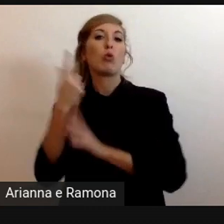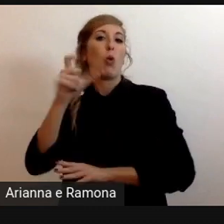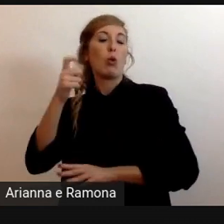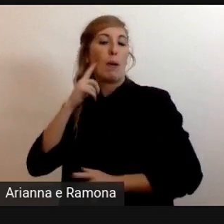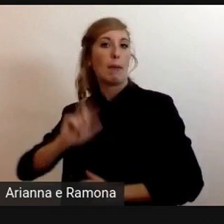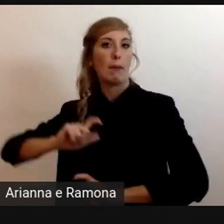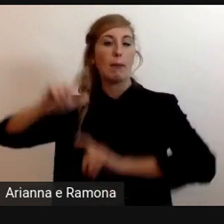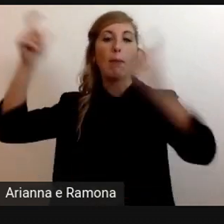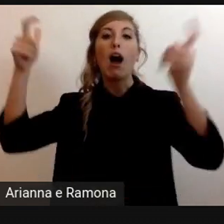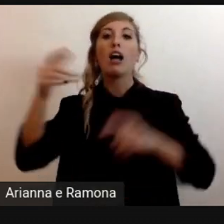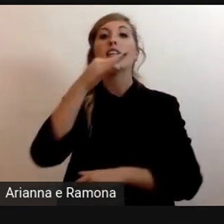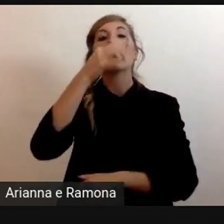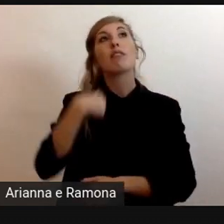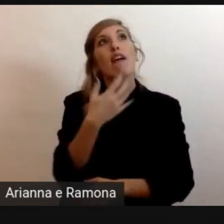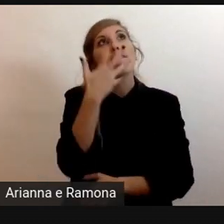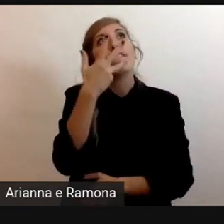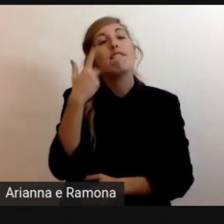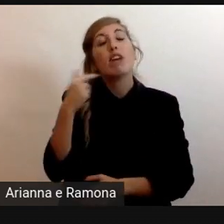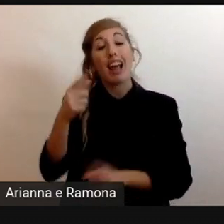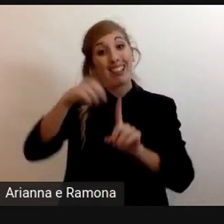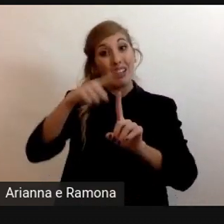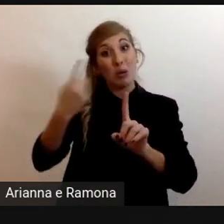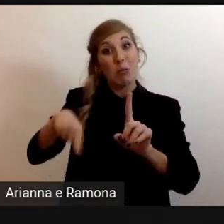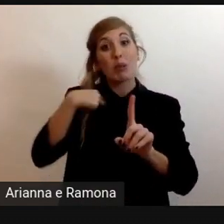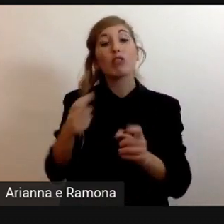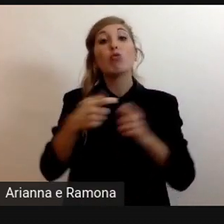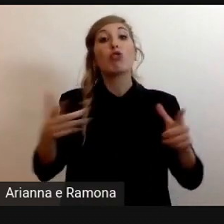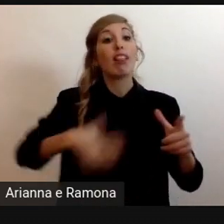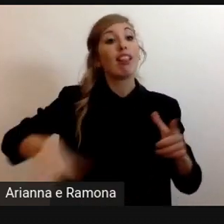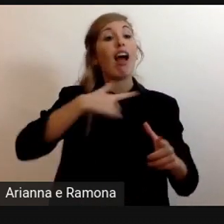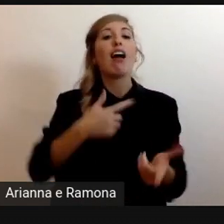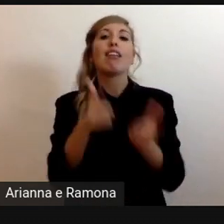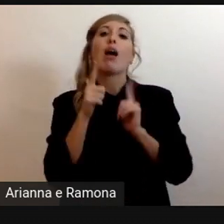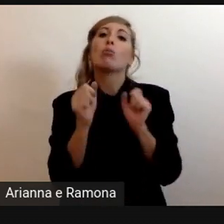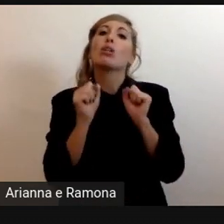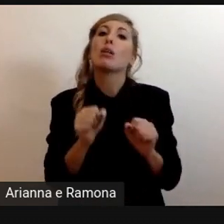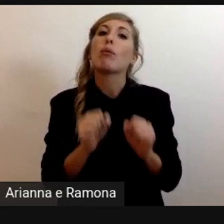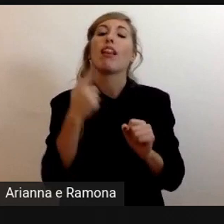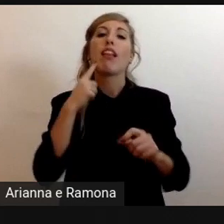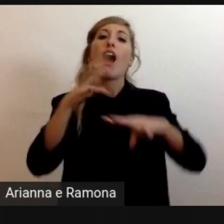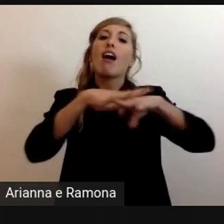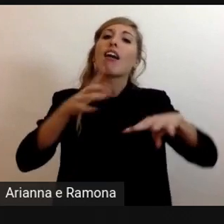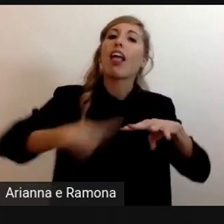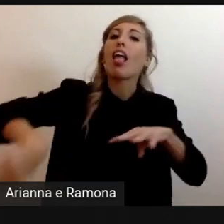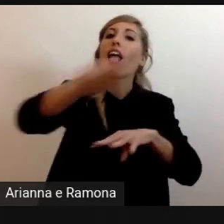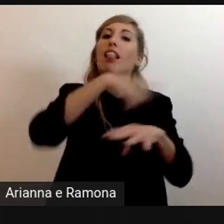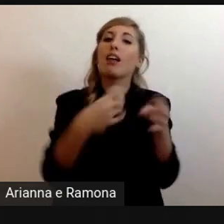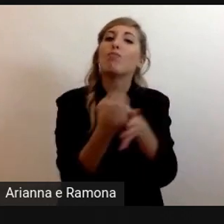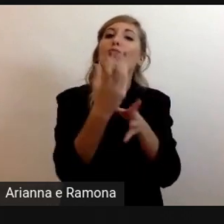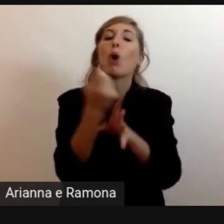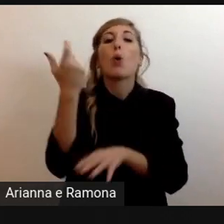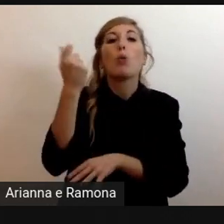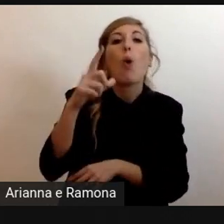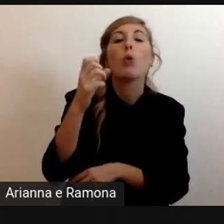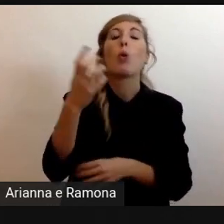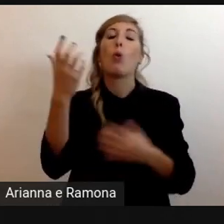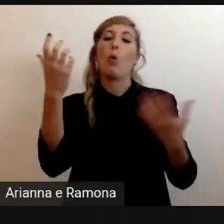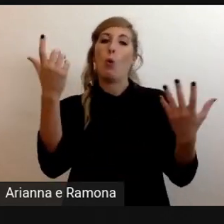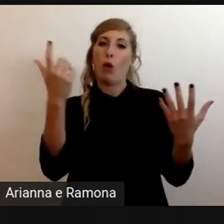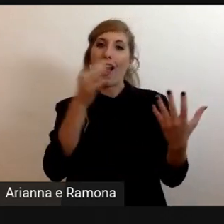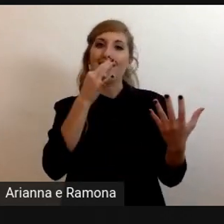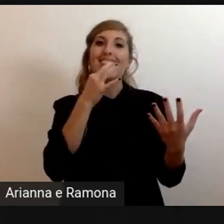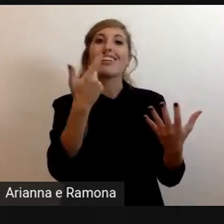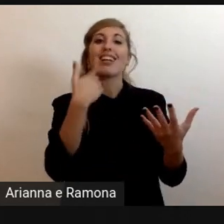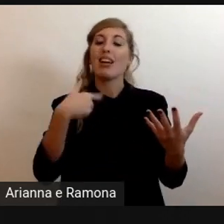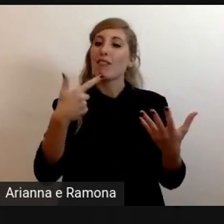proprio la città una maggiore capacità di fare rete e di produrre cultura e quindi crescita sociale